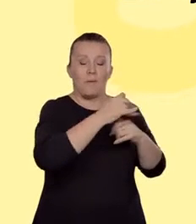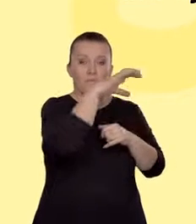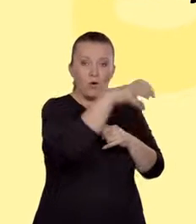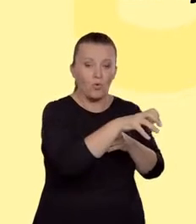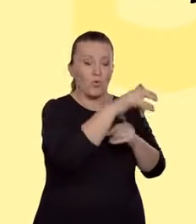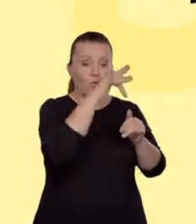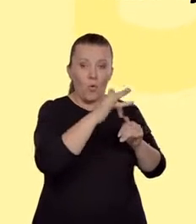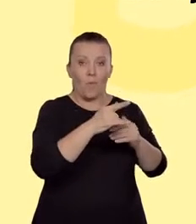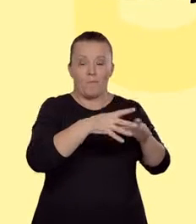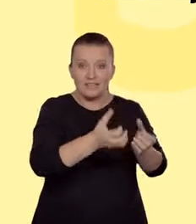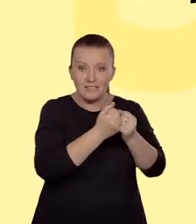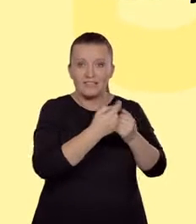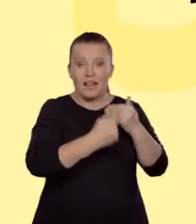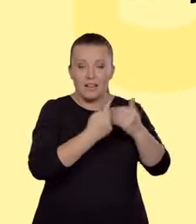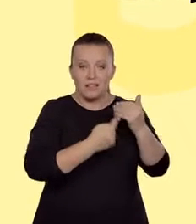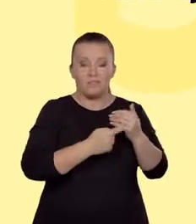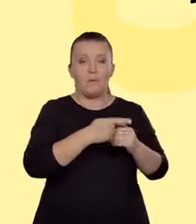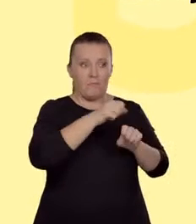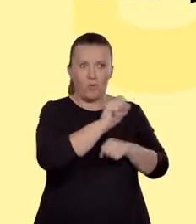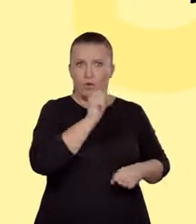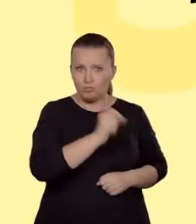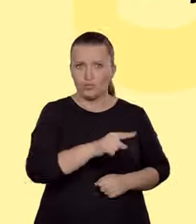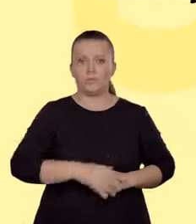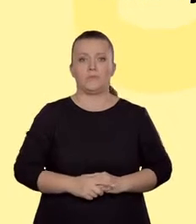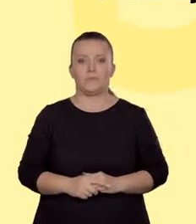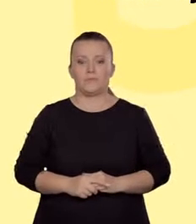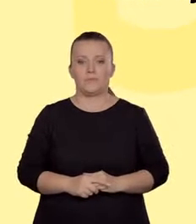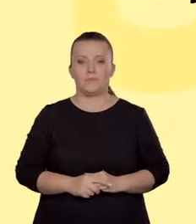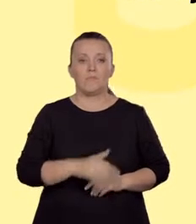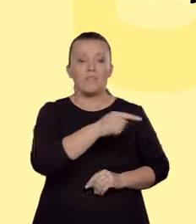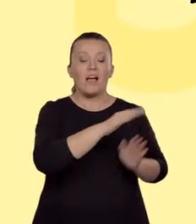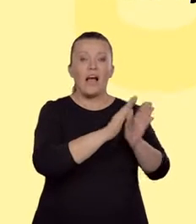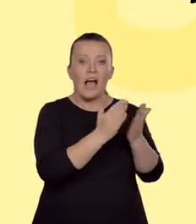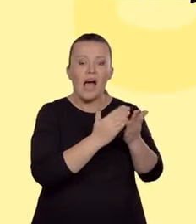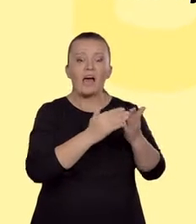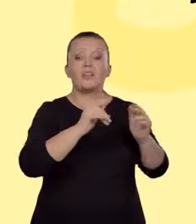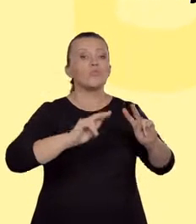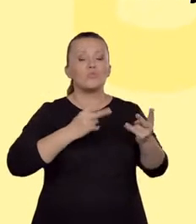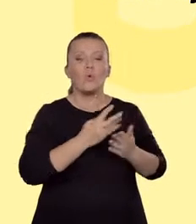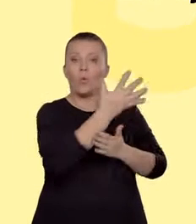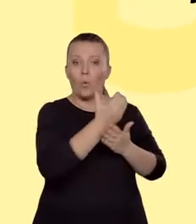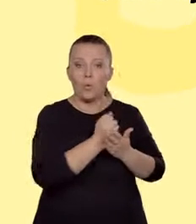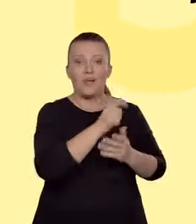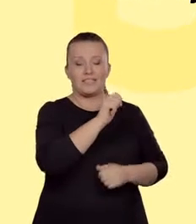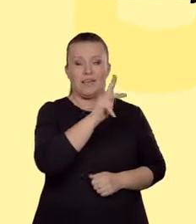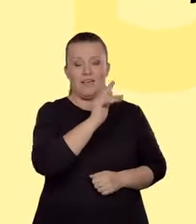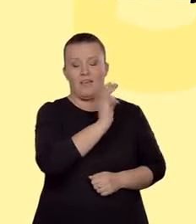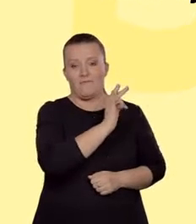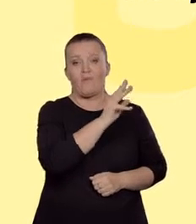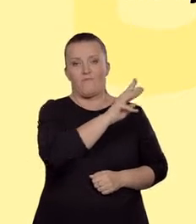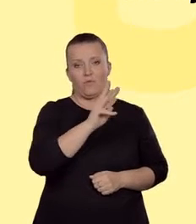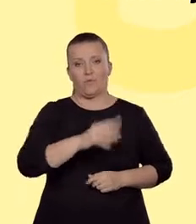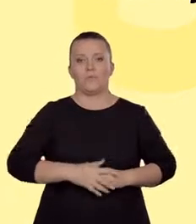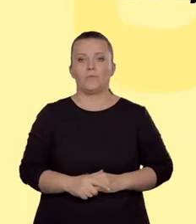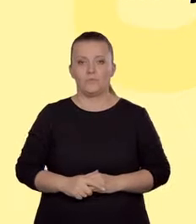w trakcie egzaminu dysponuje każdy zdający. Kartę tę można pobrać ze strony Centralnej Komisji